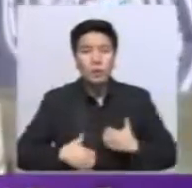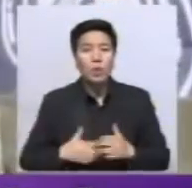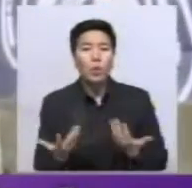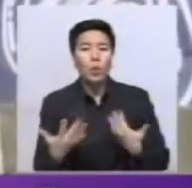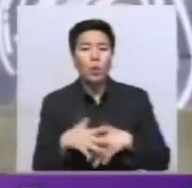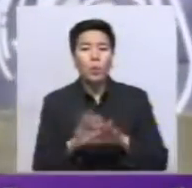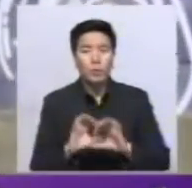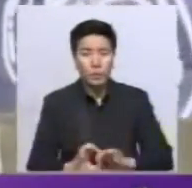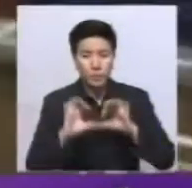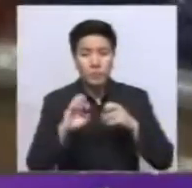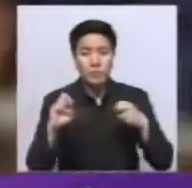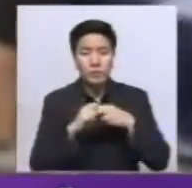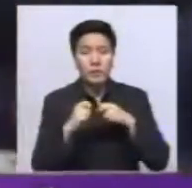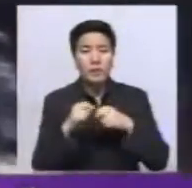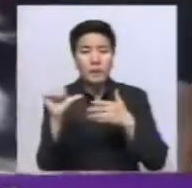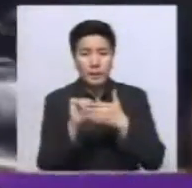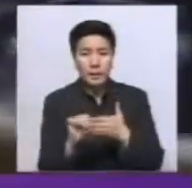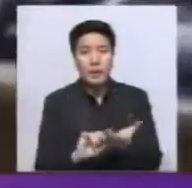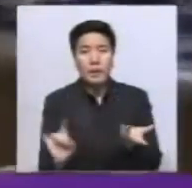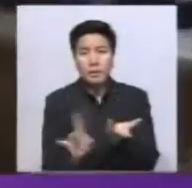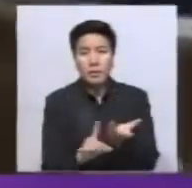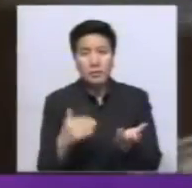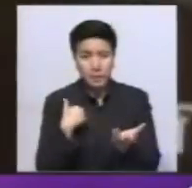เพื่อให้การแก้ไขปัญหามีประสิทธิภาพท